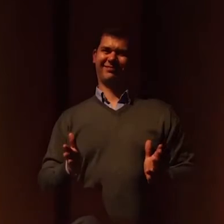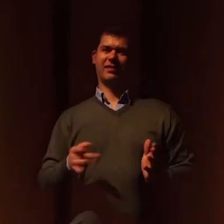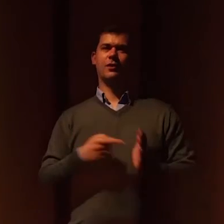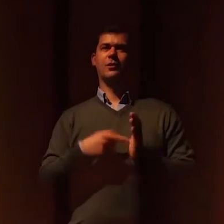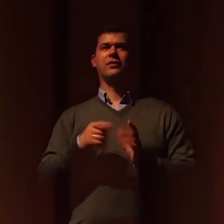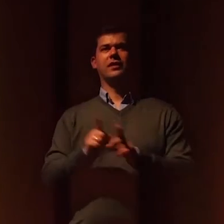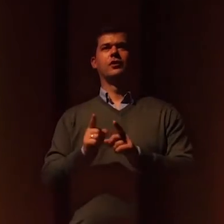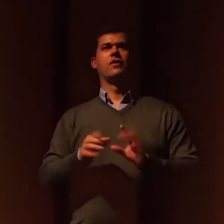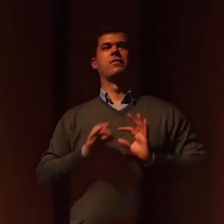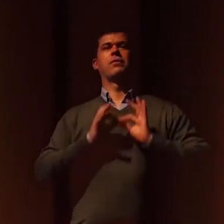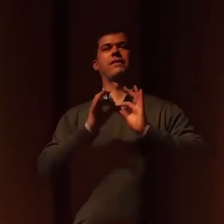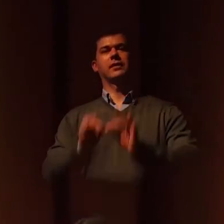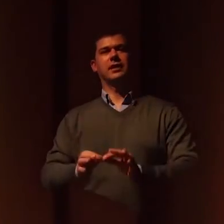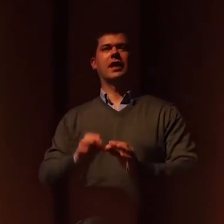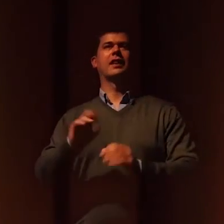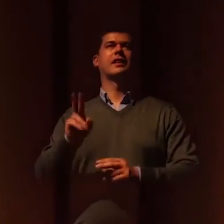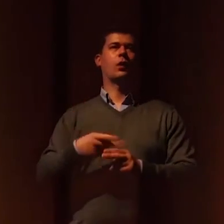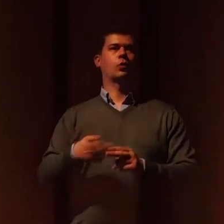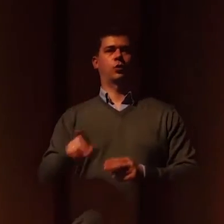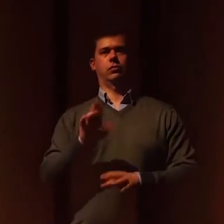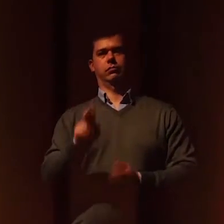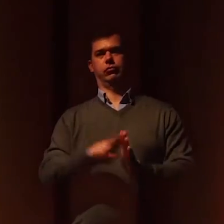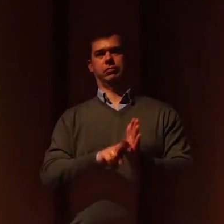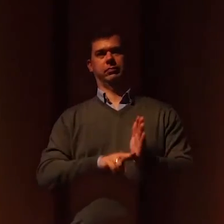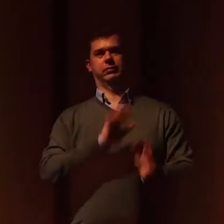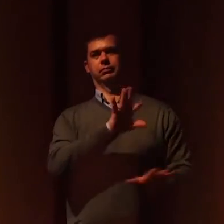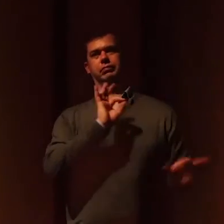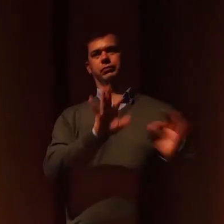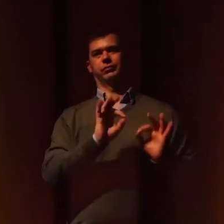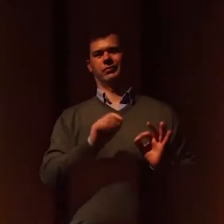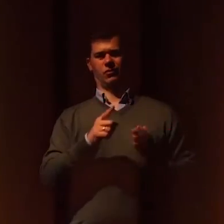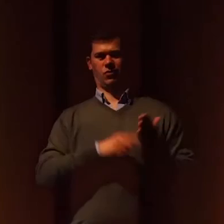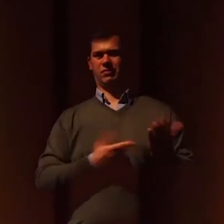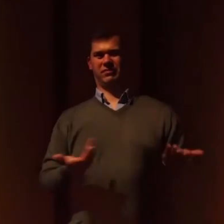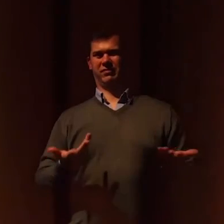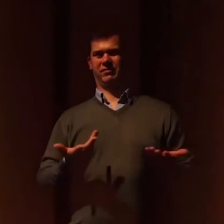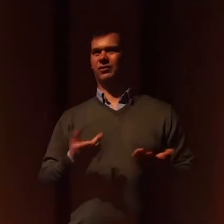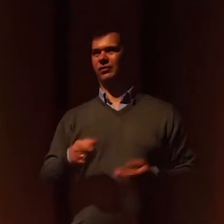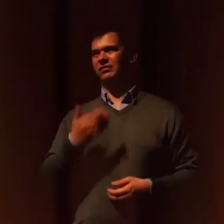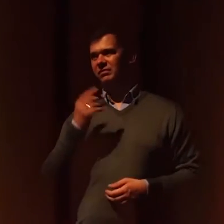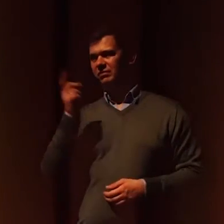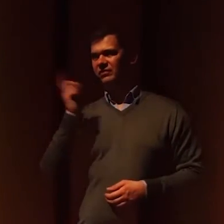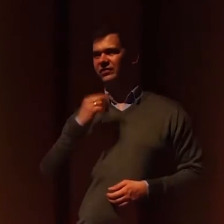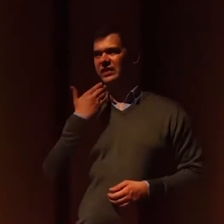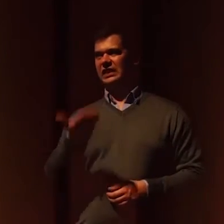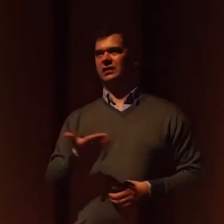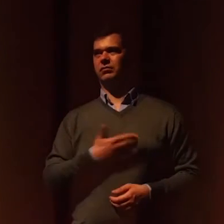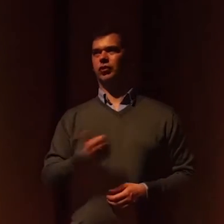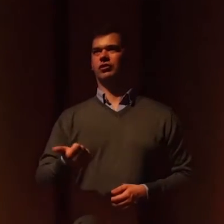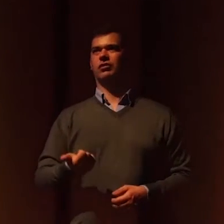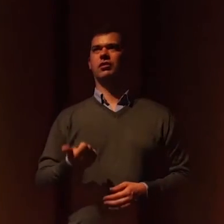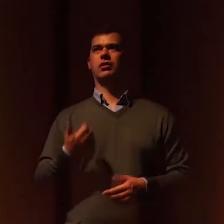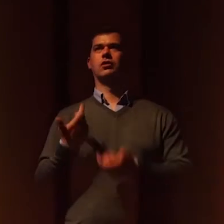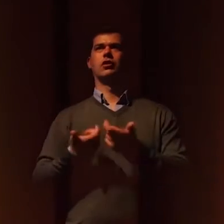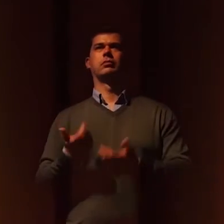sama o wdrożeniu niektórych przepisów tam dotyczących równego traktowania jest moim zdaniem dosyć kompromitująca na nazwę aktu